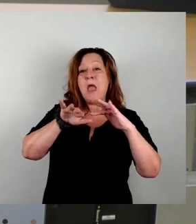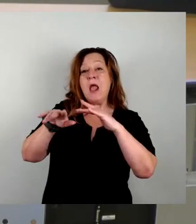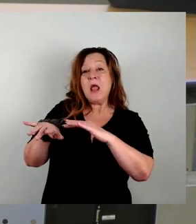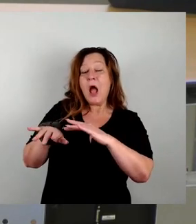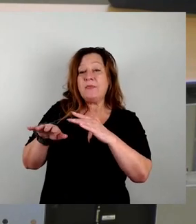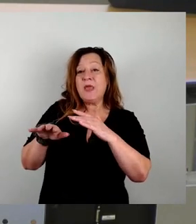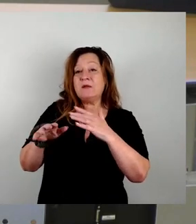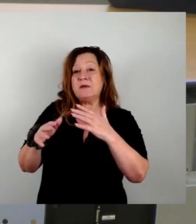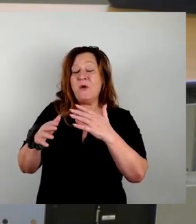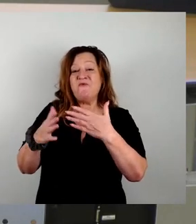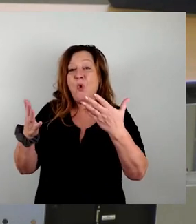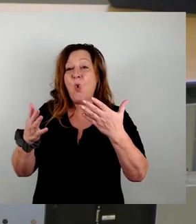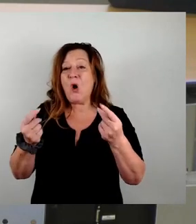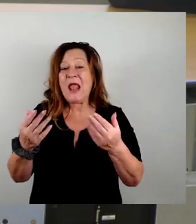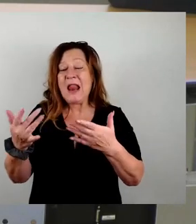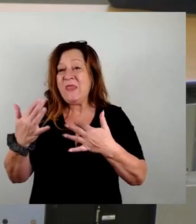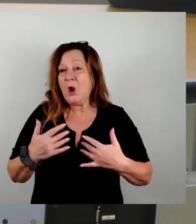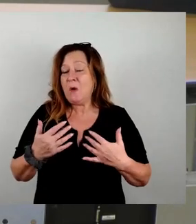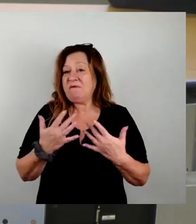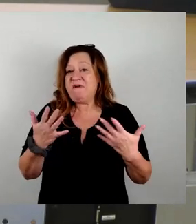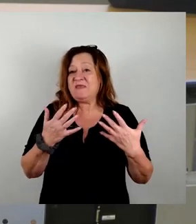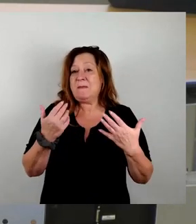herkommen könnte,